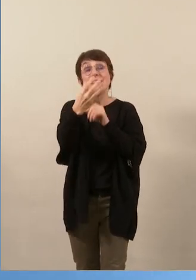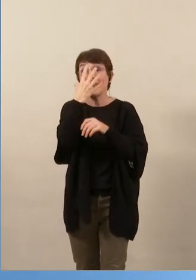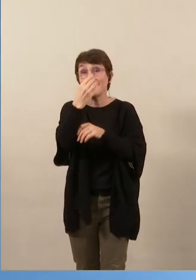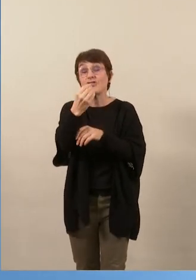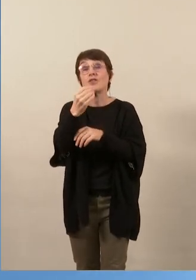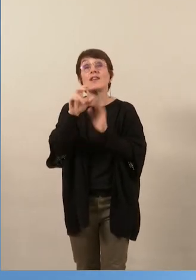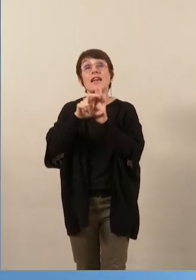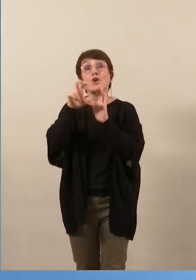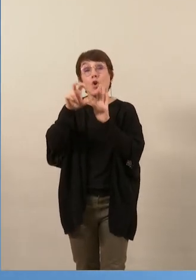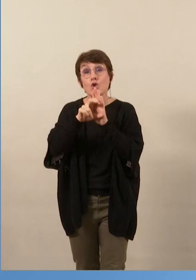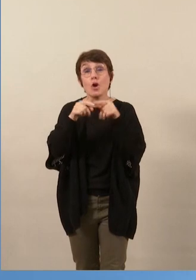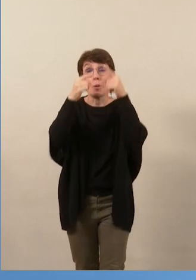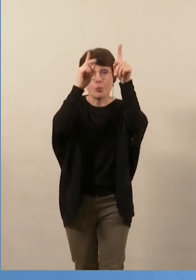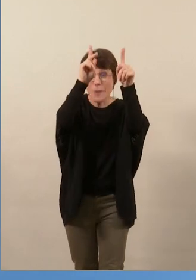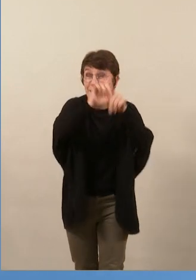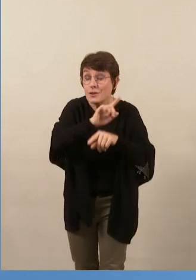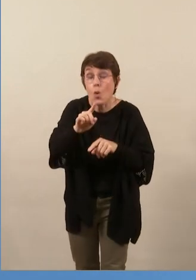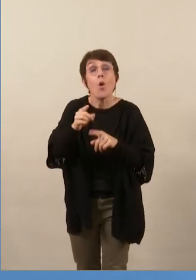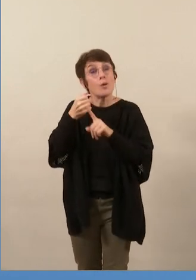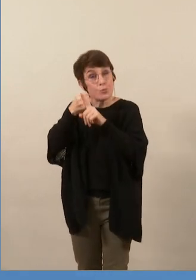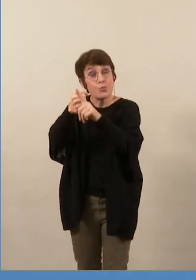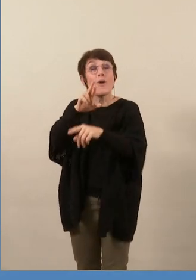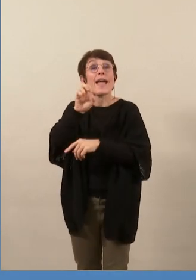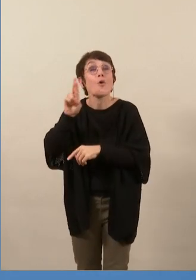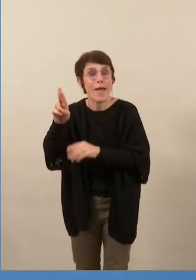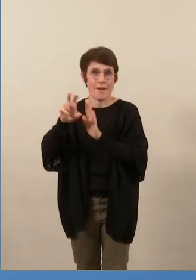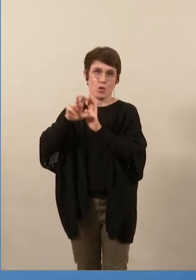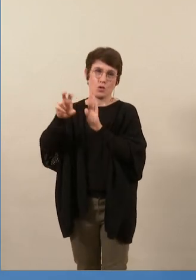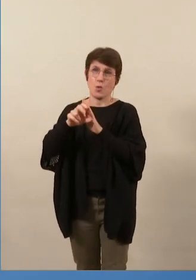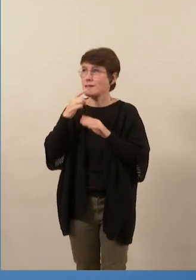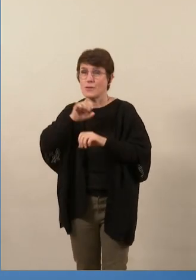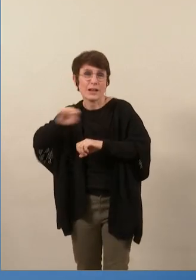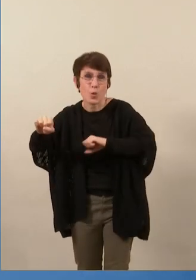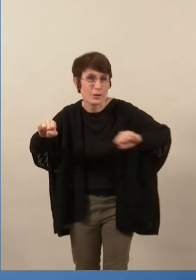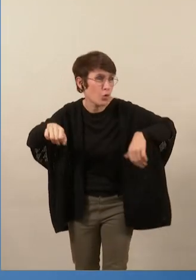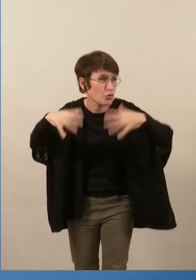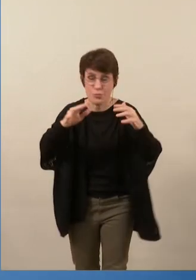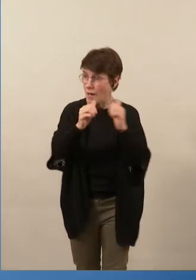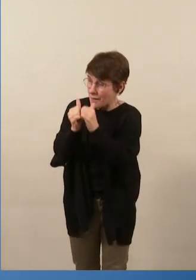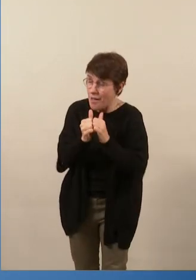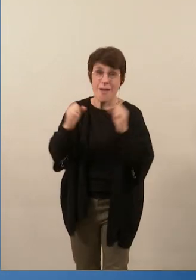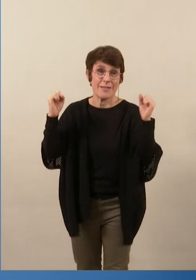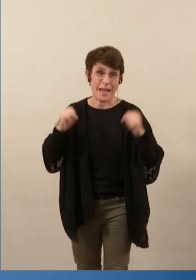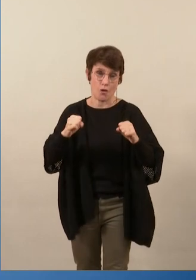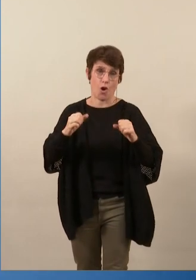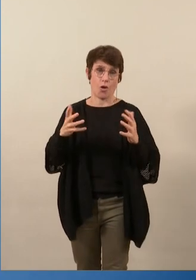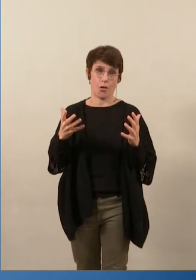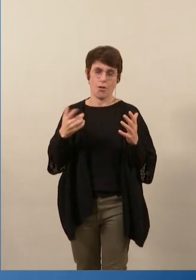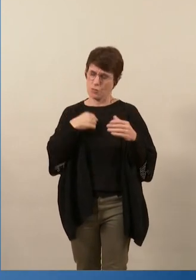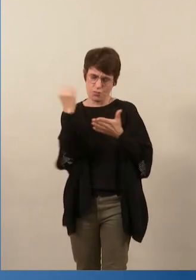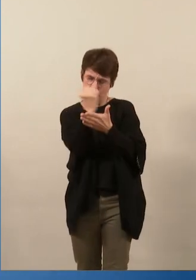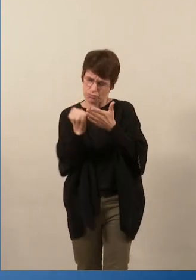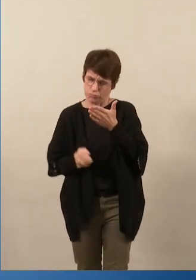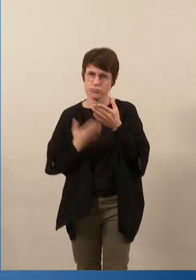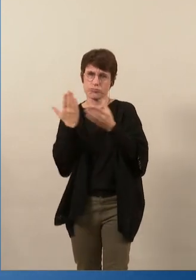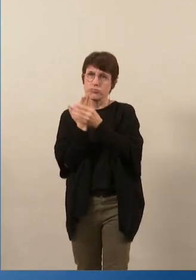défendre le RER grenaubois donc l'ensemble des acteurs du territoire quel que soit leur couleur politique quel que soit l'échelon c'est coordonné nous avons produit un cahier d'acteur sur